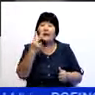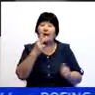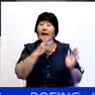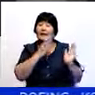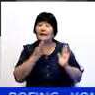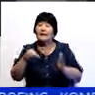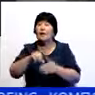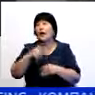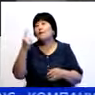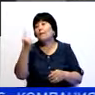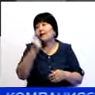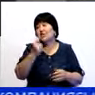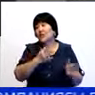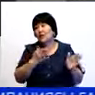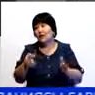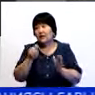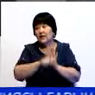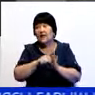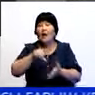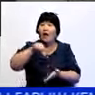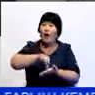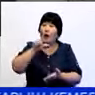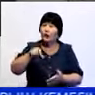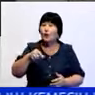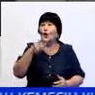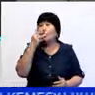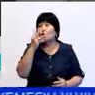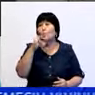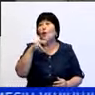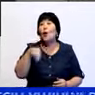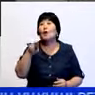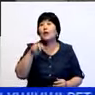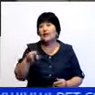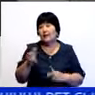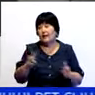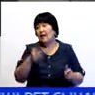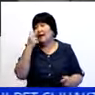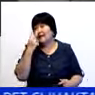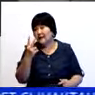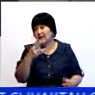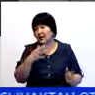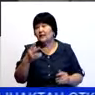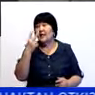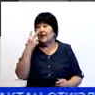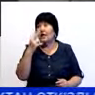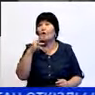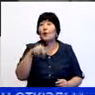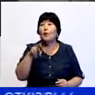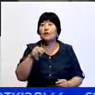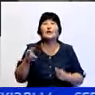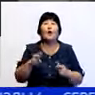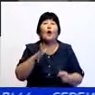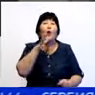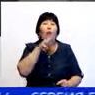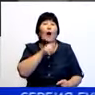тұрады. Бірінші кезеңде қатысушылар 3 модуль дайындайды. Екінші кезеңде 2 модуль дайындайды.